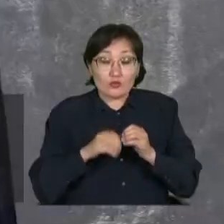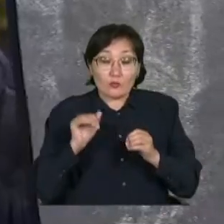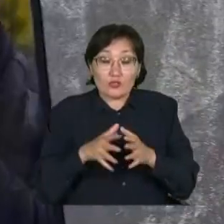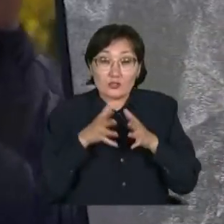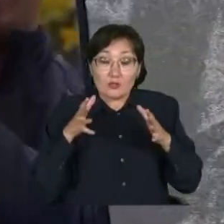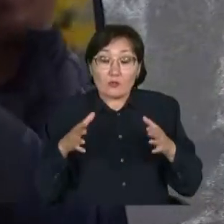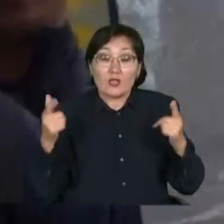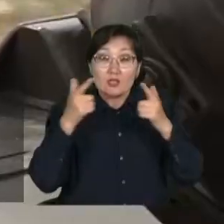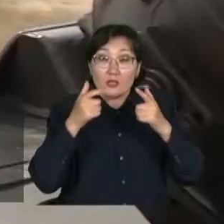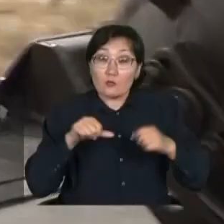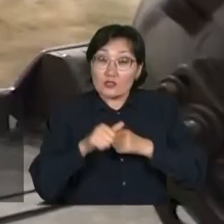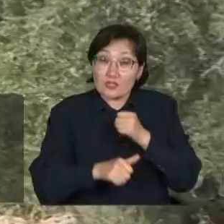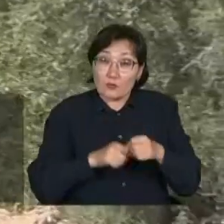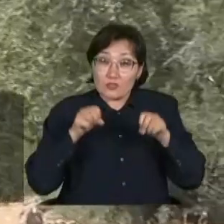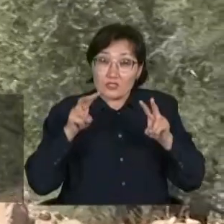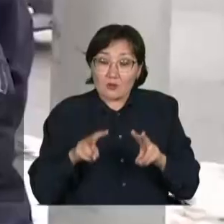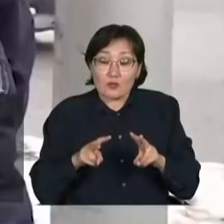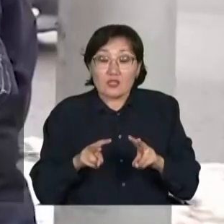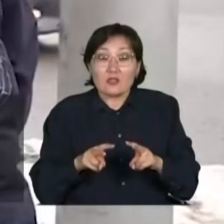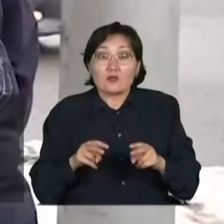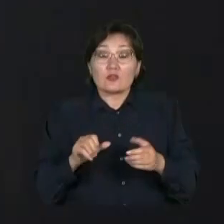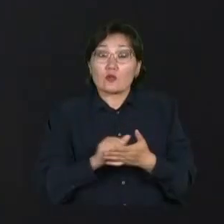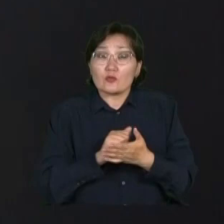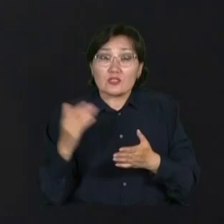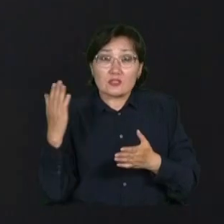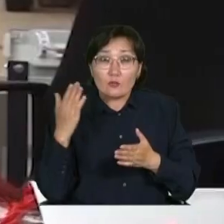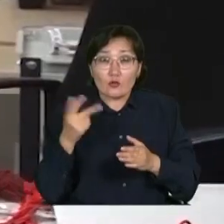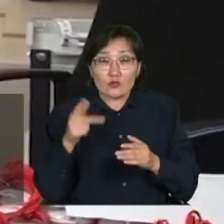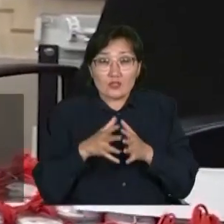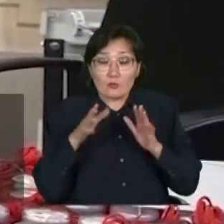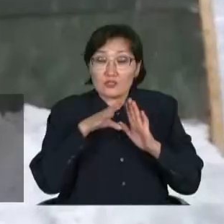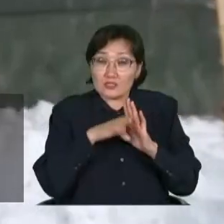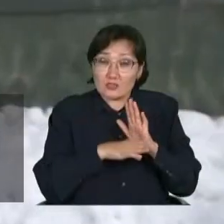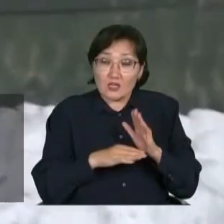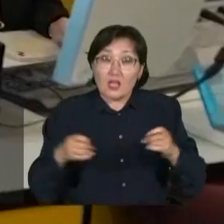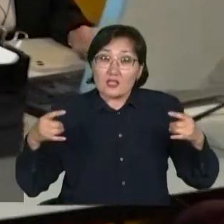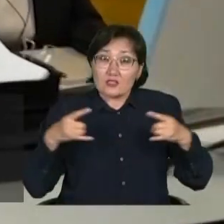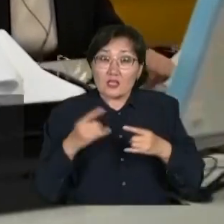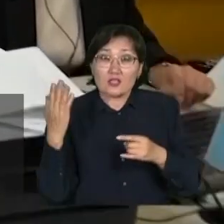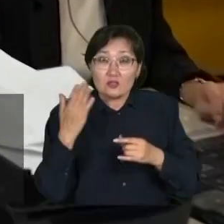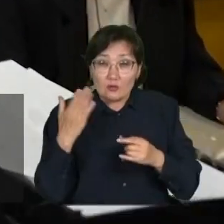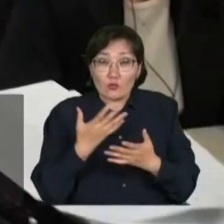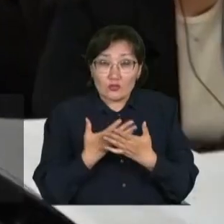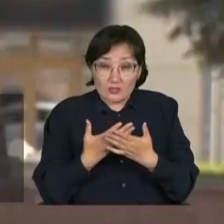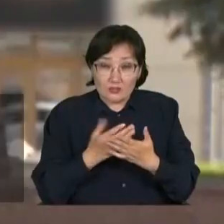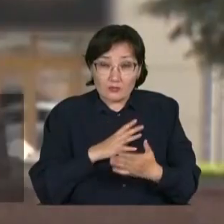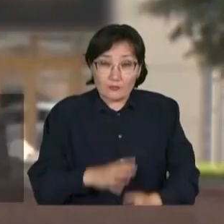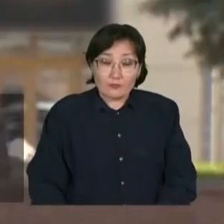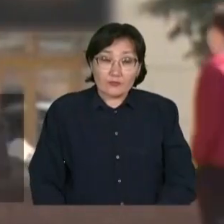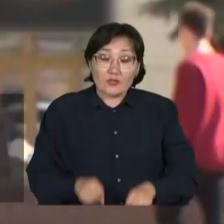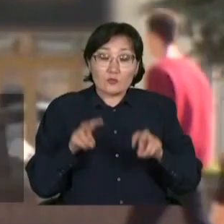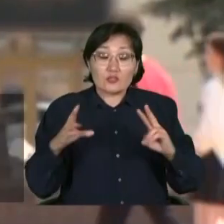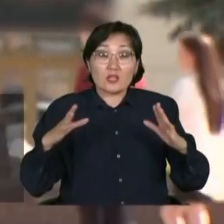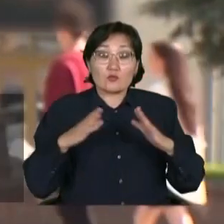астам ақпараттық материал, арнайы репортаж бен деректі фильм, 30-дан астам бағдарлама мен телехикая жарыққа шықты. Мамандар